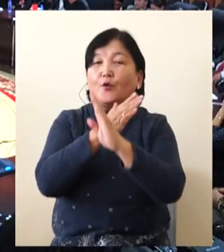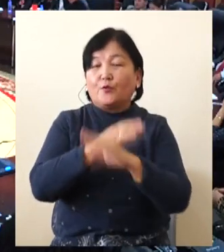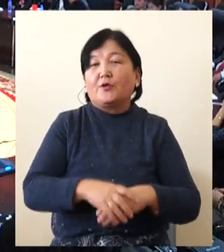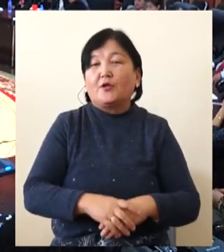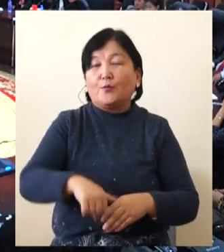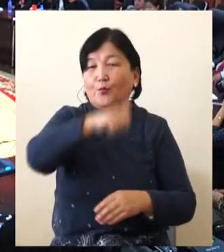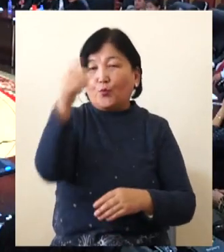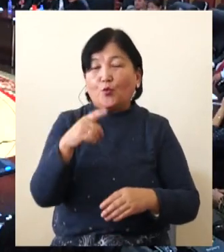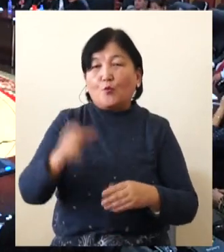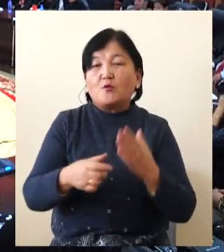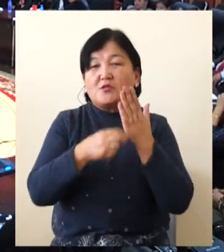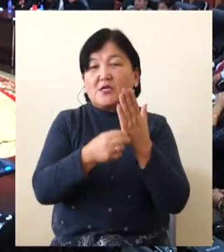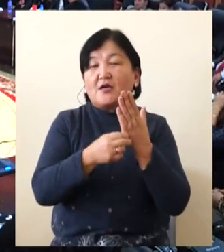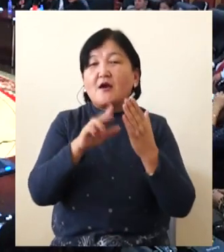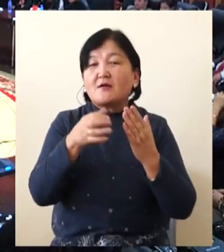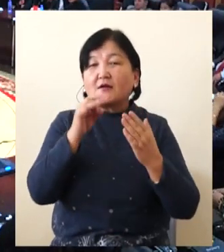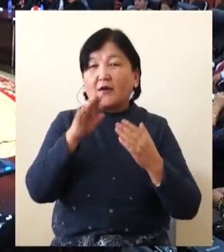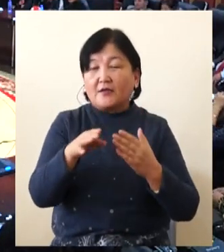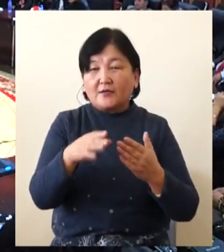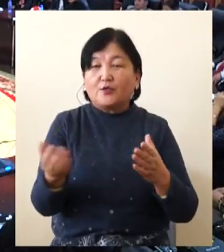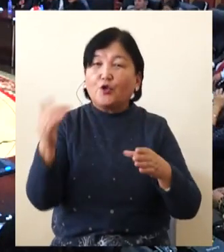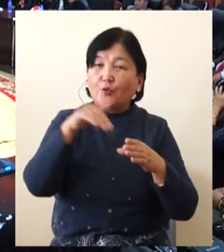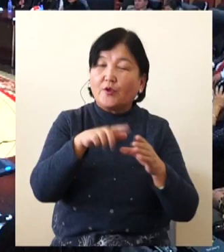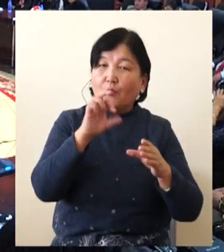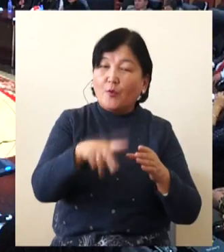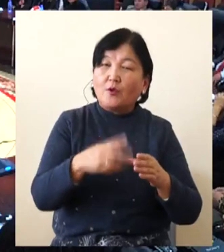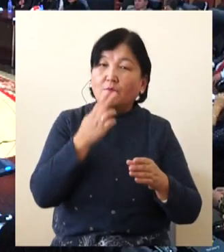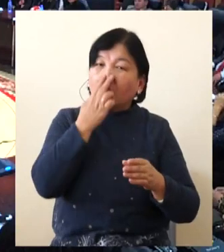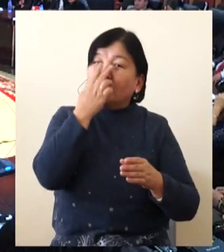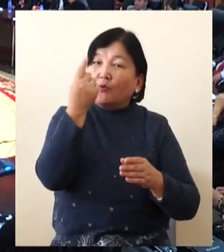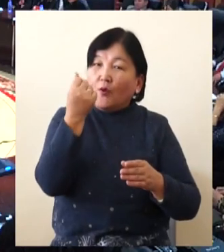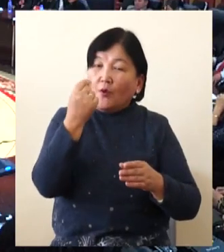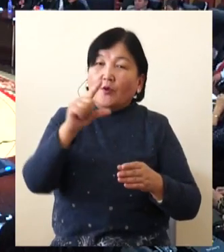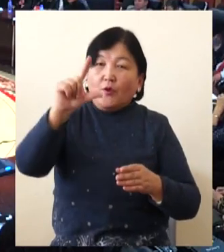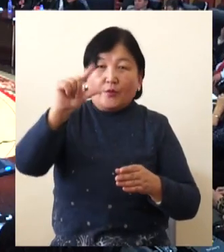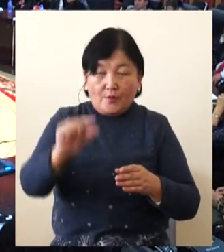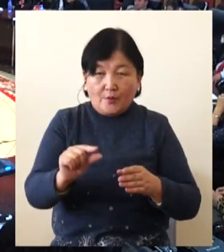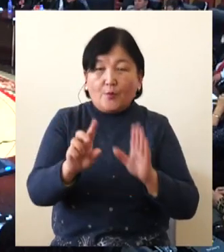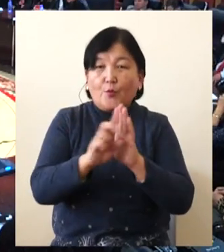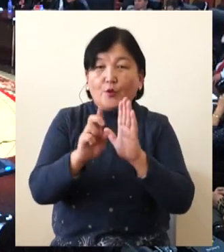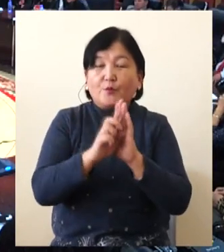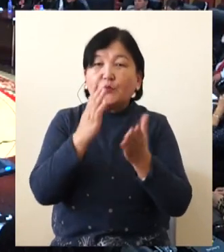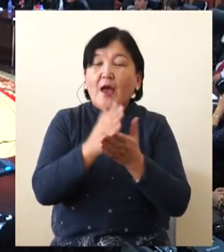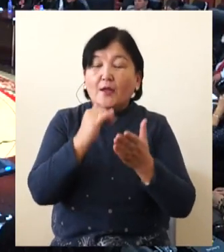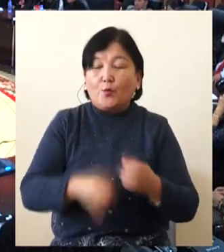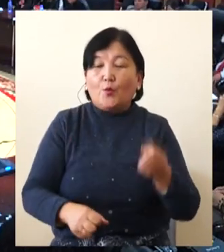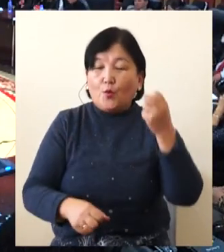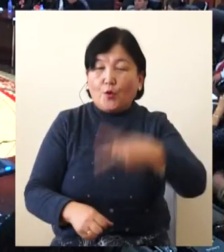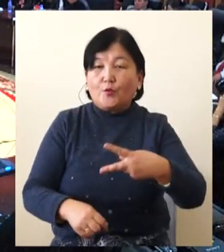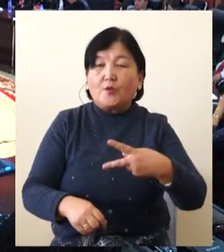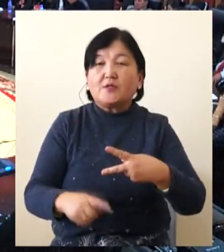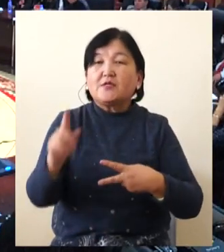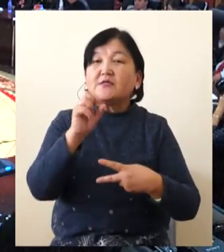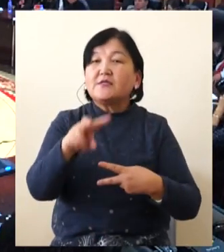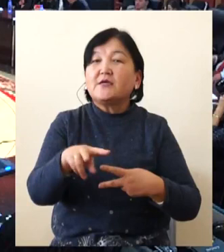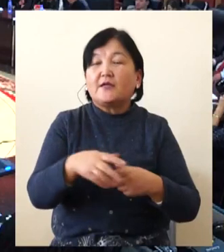бүх хүмүүсийг картанд оруулаад бензиний үнэ хямдрах бас боломж байна уу? Нэгдүгээр хоёр энэ